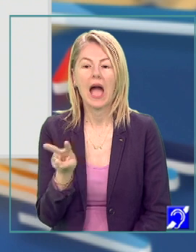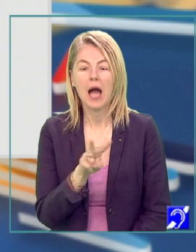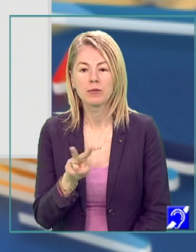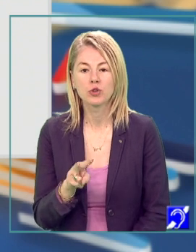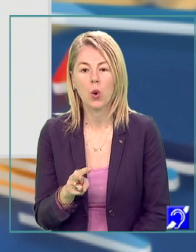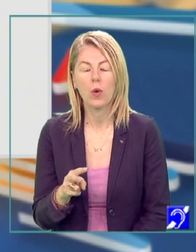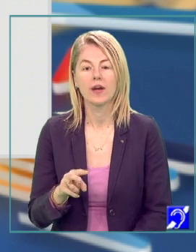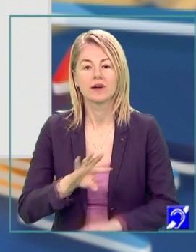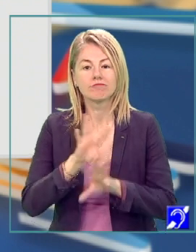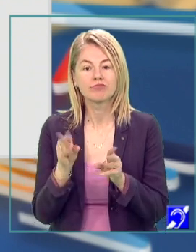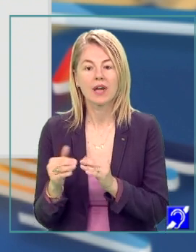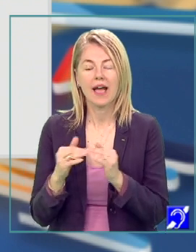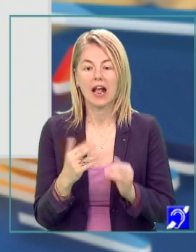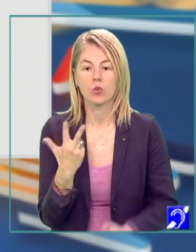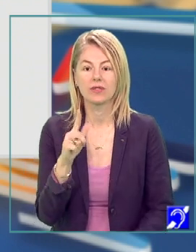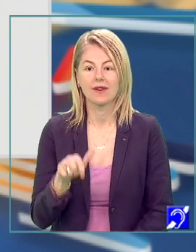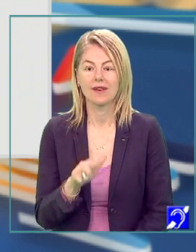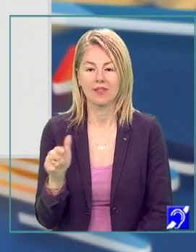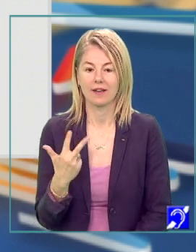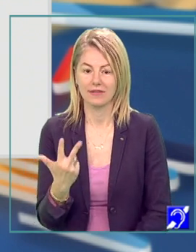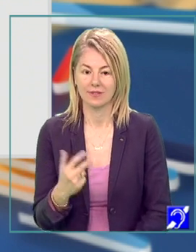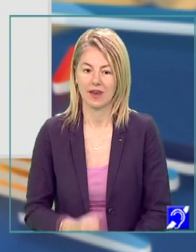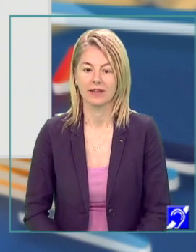două dau 3 radical din 3.